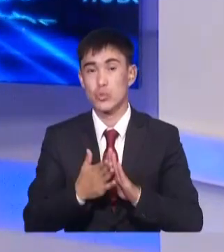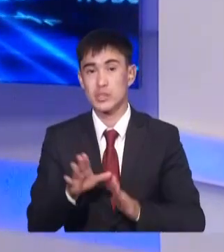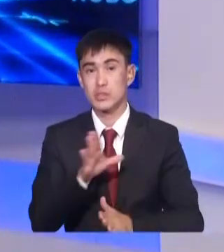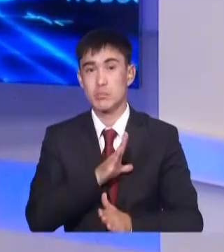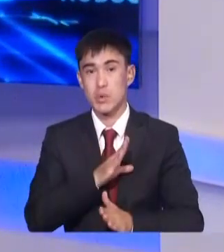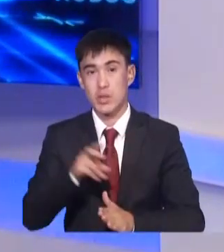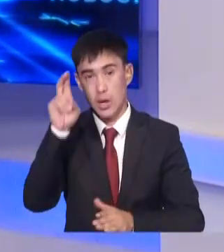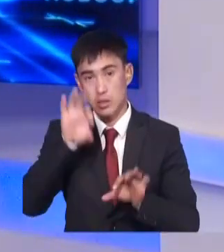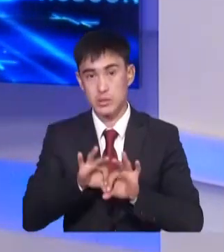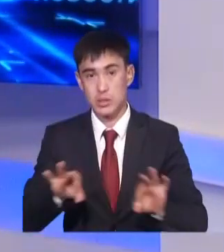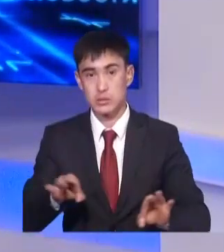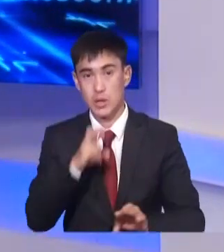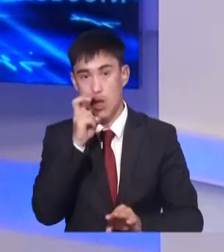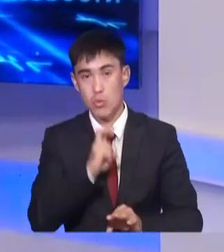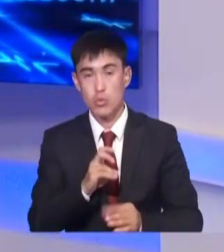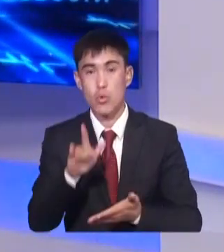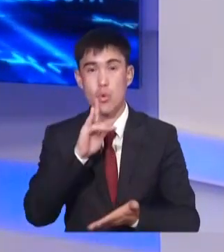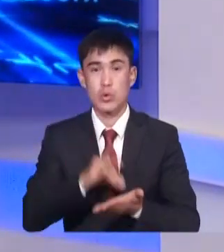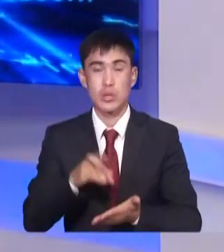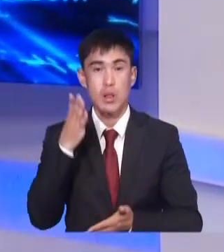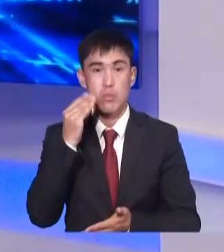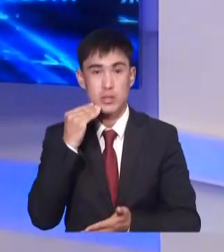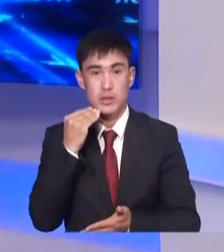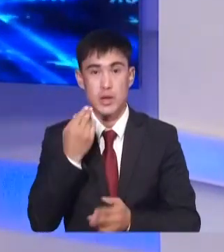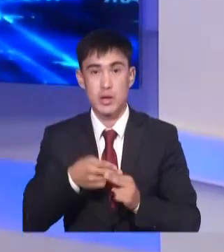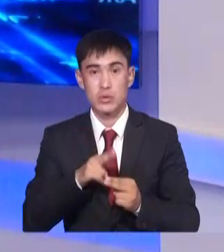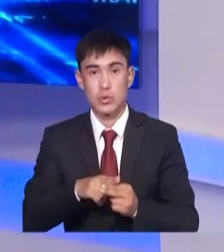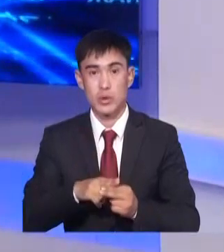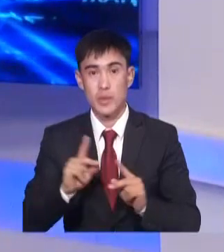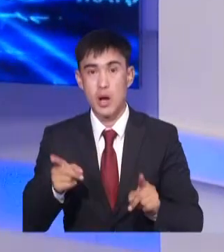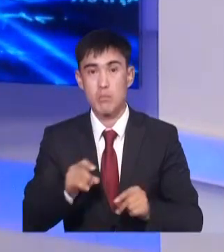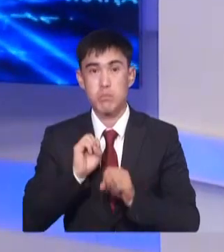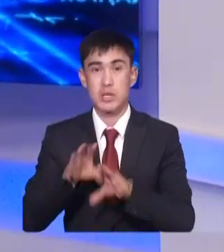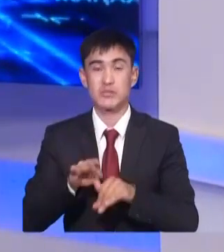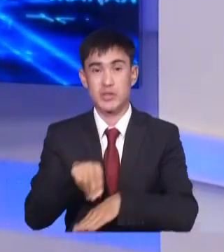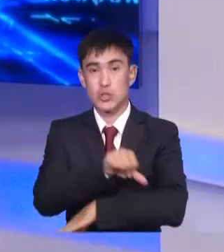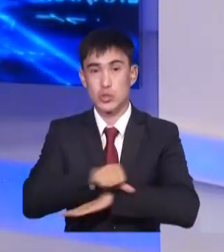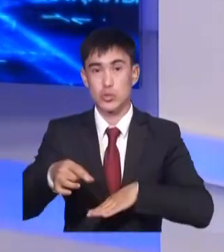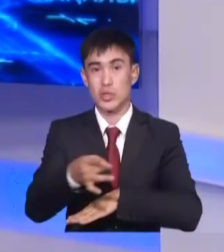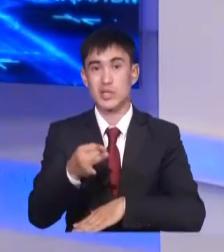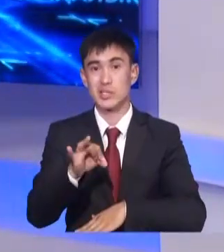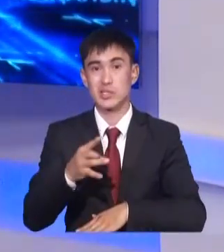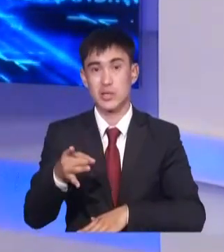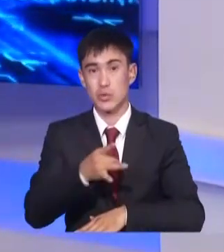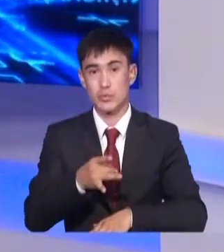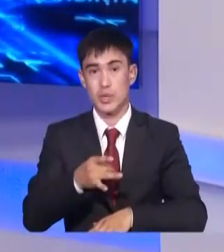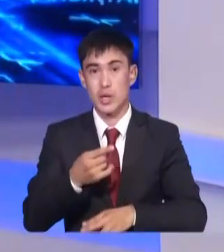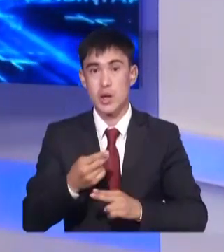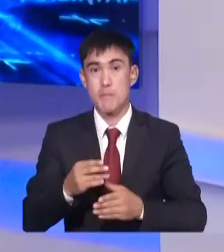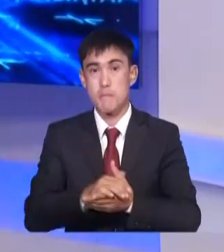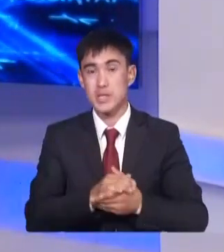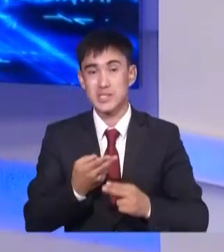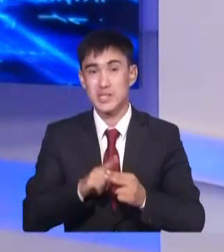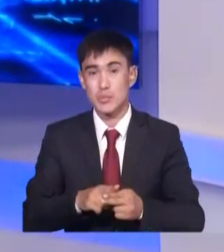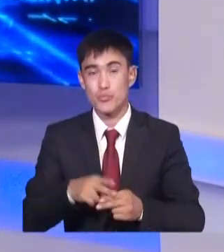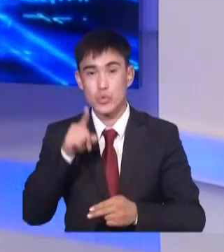создавшейся ситуации стали канализационные отходы города Алматы, которые сбрасываются на территорию Илийского района. Причем